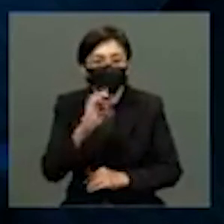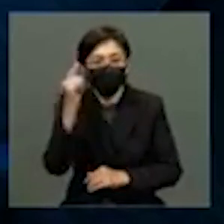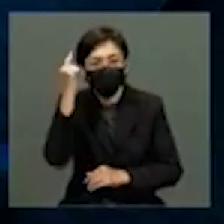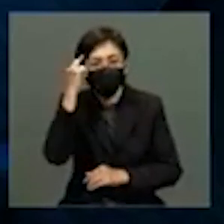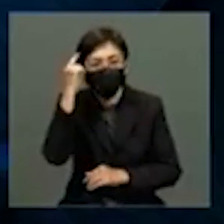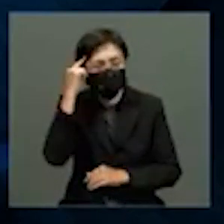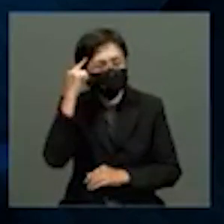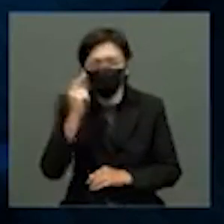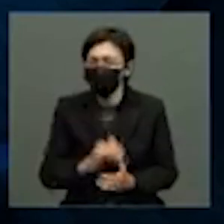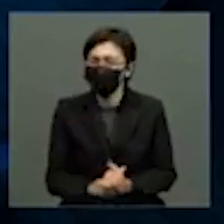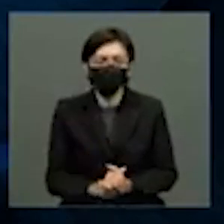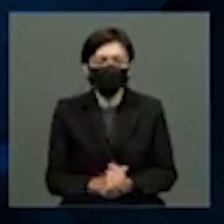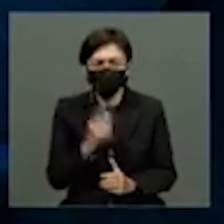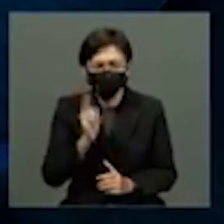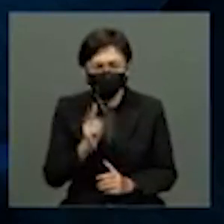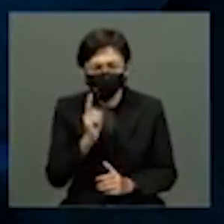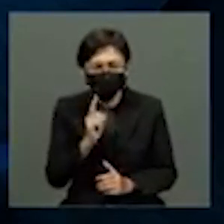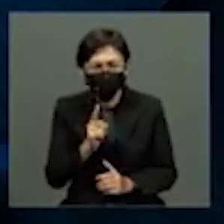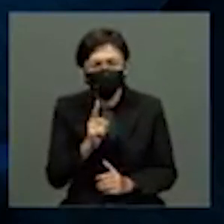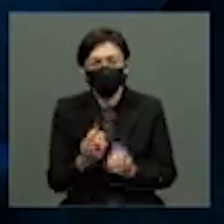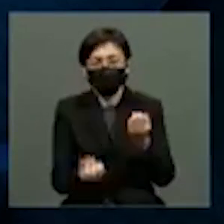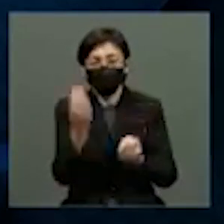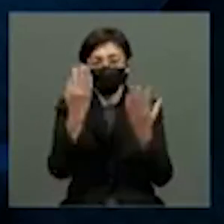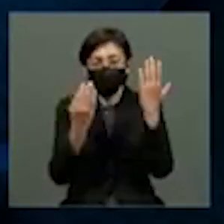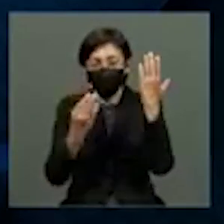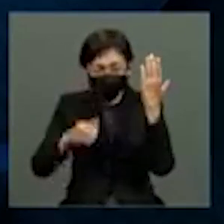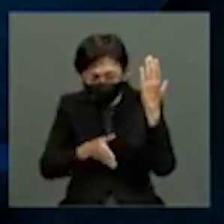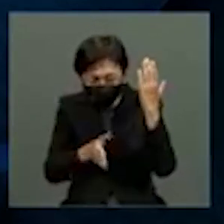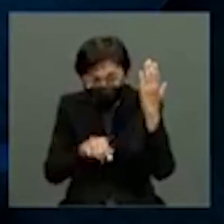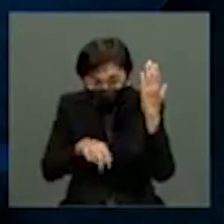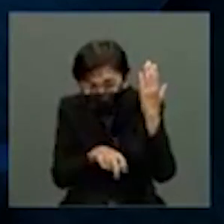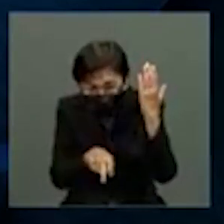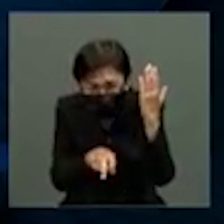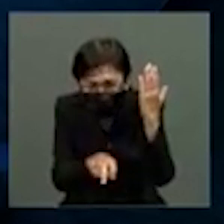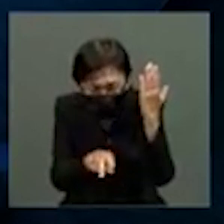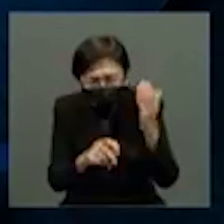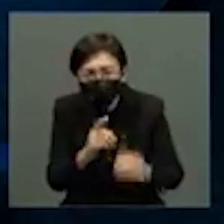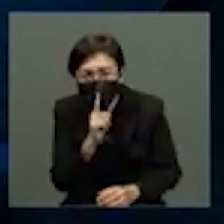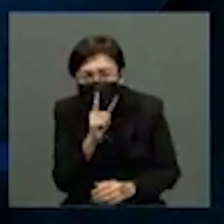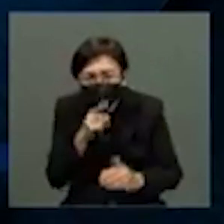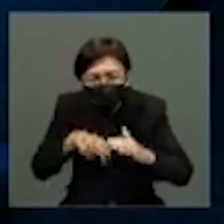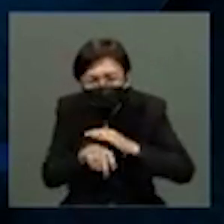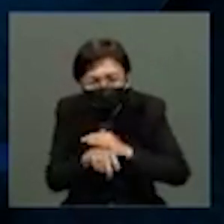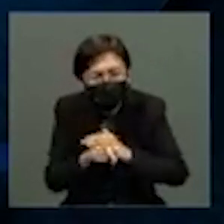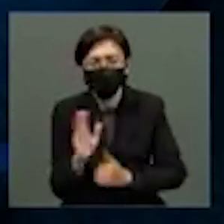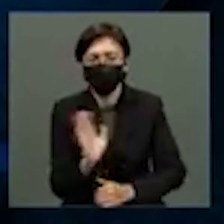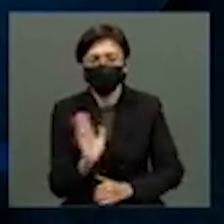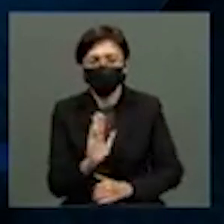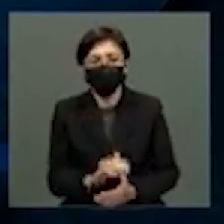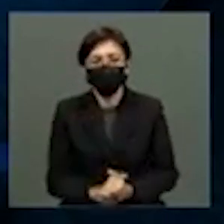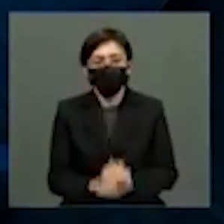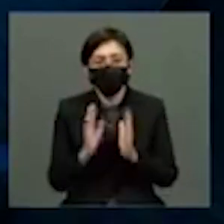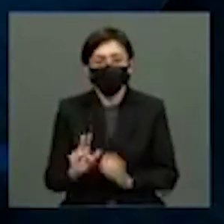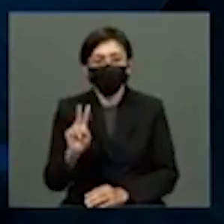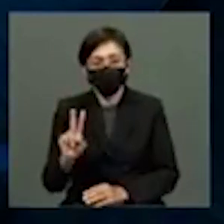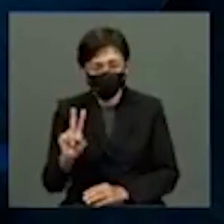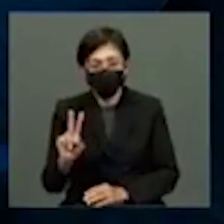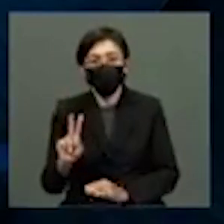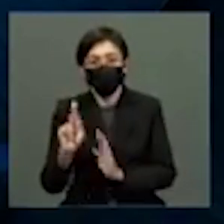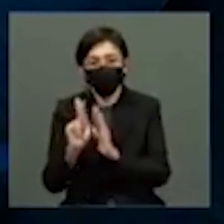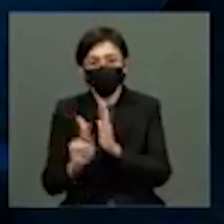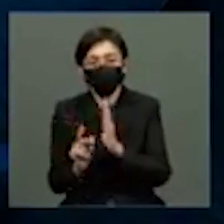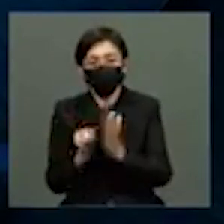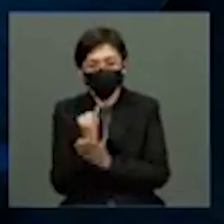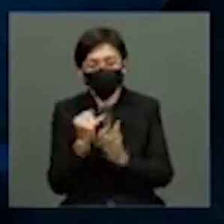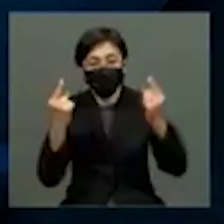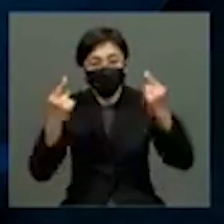าไม่ควรนะครับนี่คือสิ่งที่เกิดขึ้นอีกแล้วอีก2รายมาถูกต้องครับคือผ่